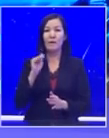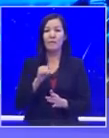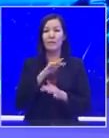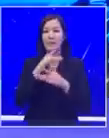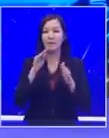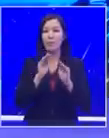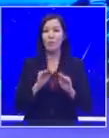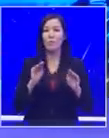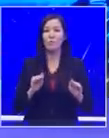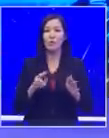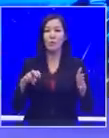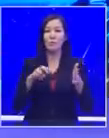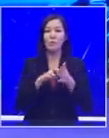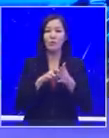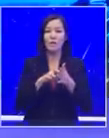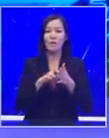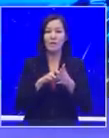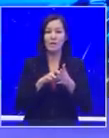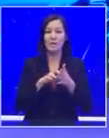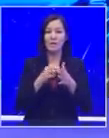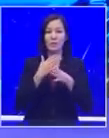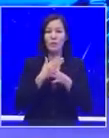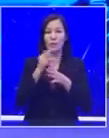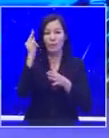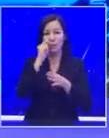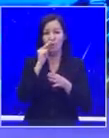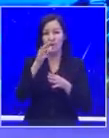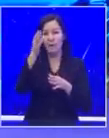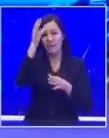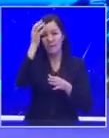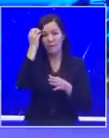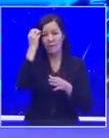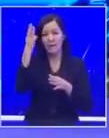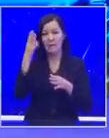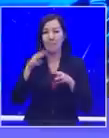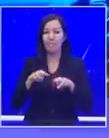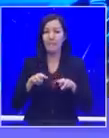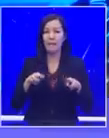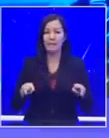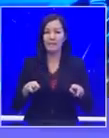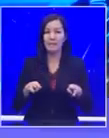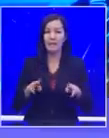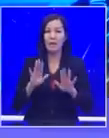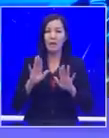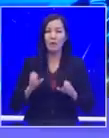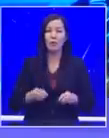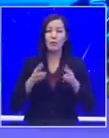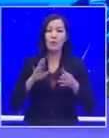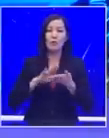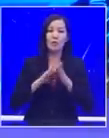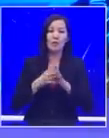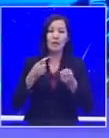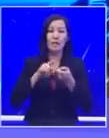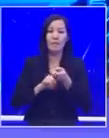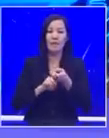20 мыңнан астам оқушы пошта арқылы оқиды. Бұл білім және ғылым министрлігінің төтенше жағдай кезіндегі қашықтан оқытудың